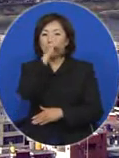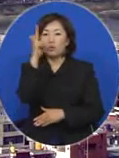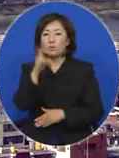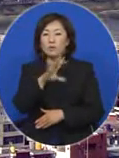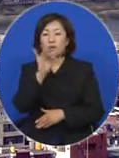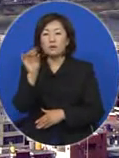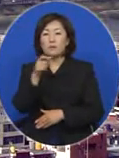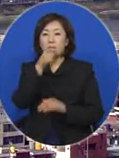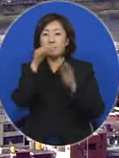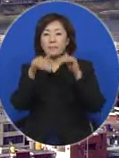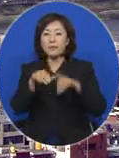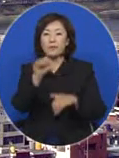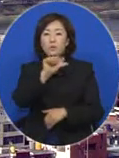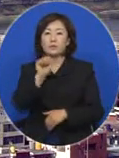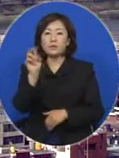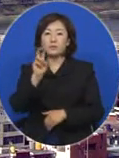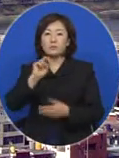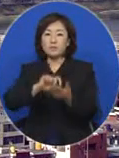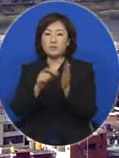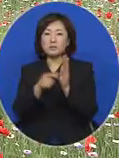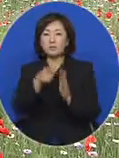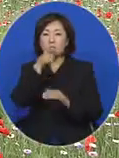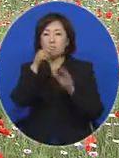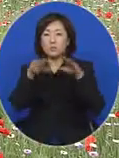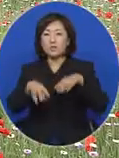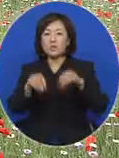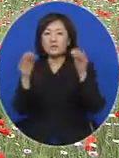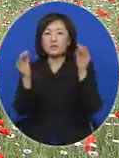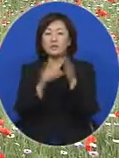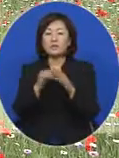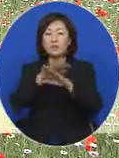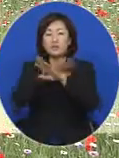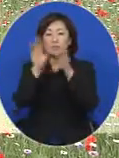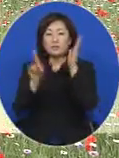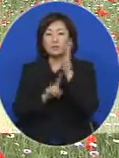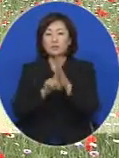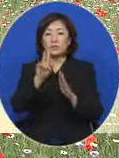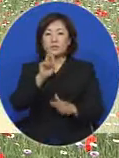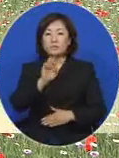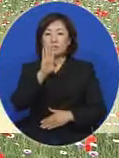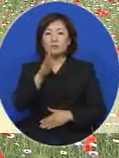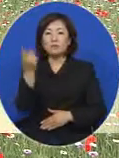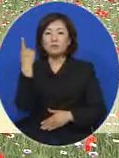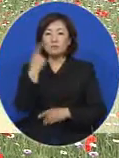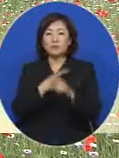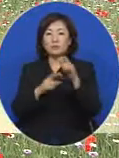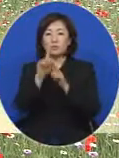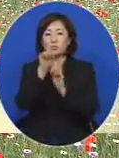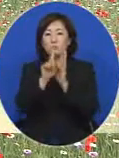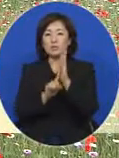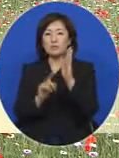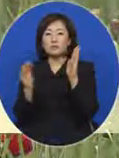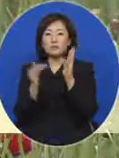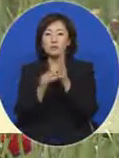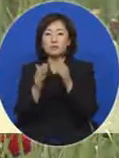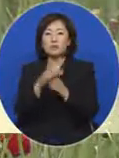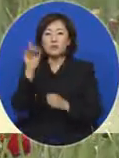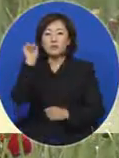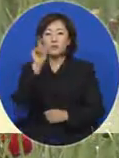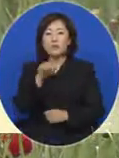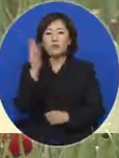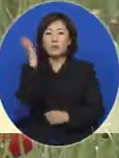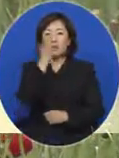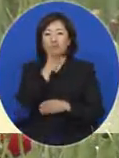따라 5에서 20mm의 소나기가 내리겠습니다. 낮 최고 기온은 24도로 어제보다 조금 낮겠습니다. 내일은